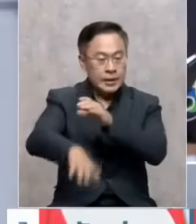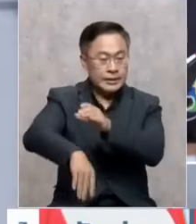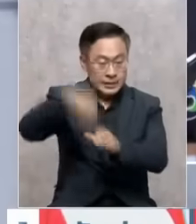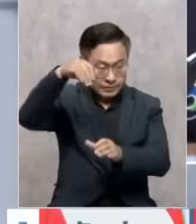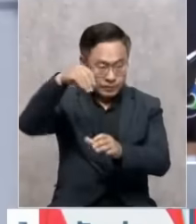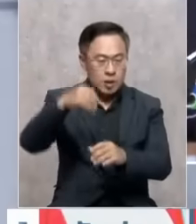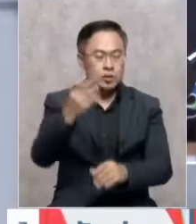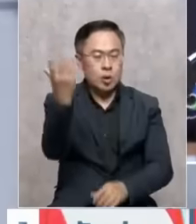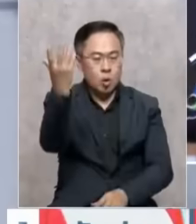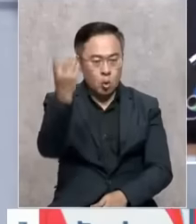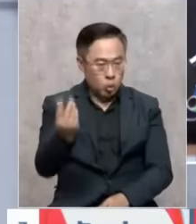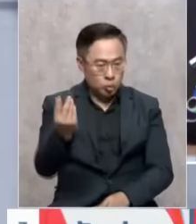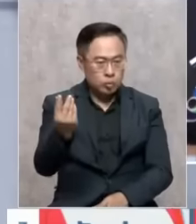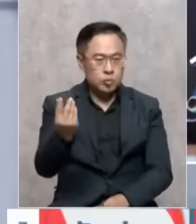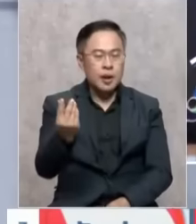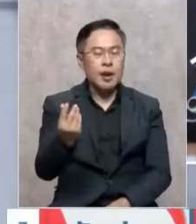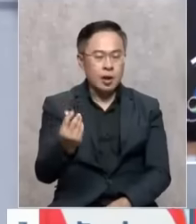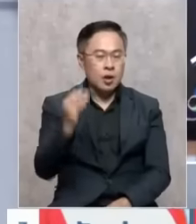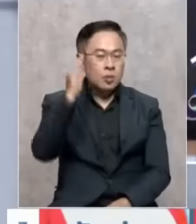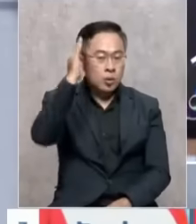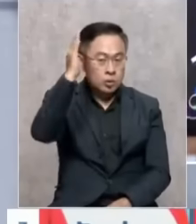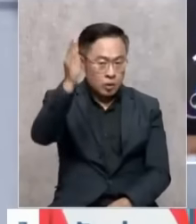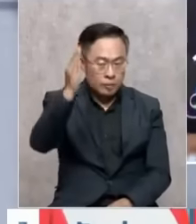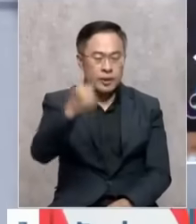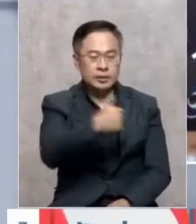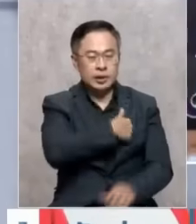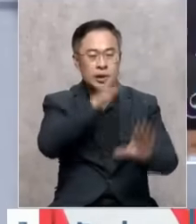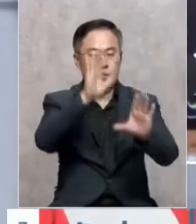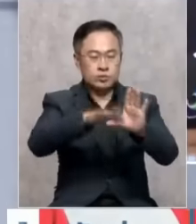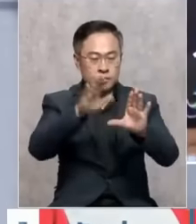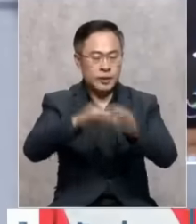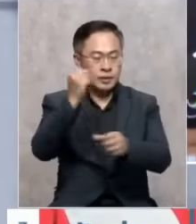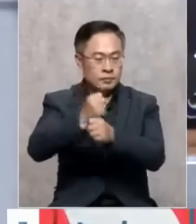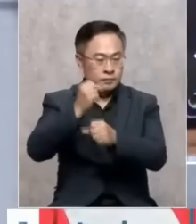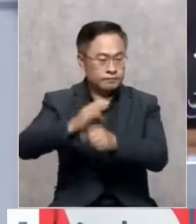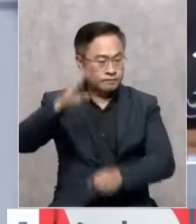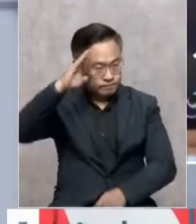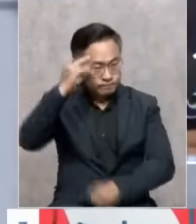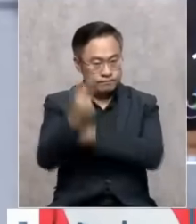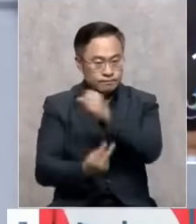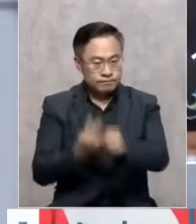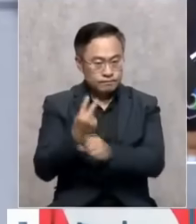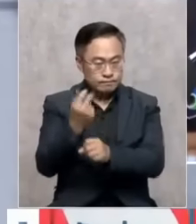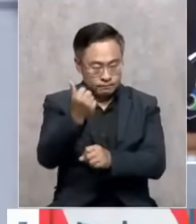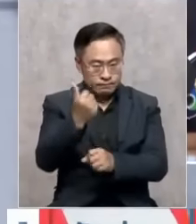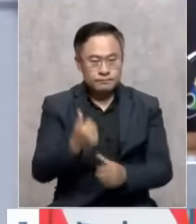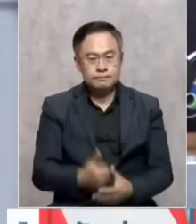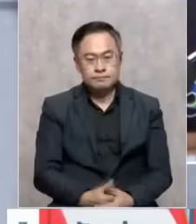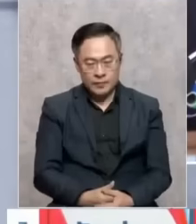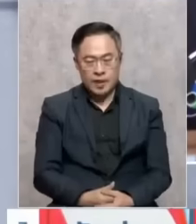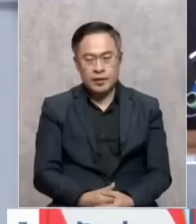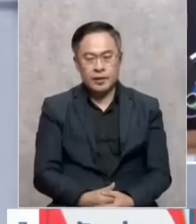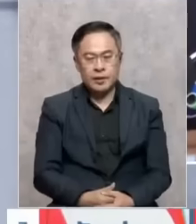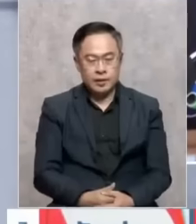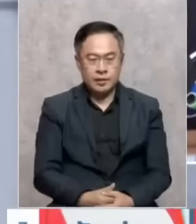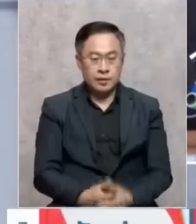ค่อยๆหมดไปฮะเหลือแค่เข้ากองทัพแบบสมัครใจทีนี้การปรับลดกองทัพเขาบอกว่าสังคมบ้านเราประเทศ